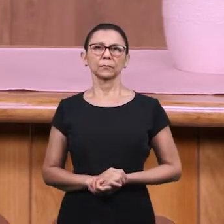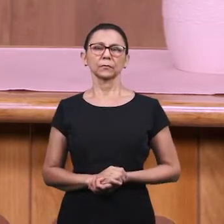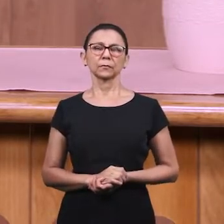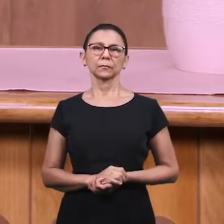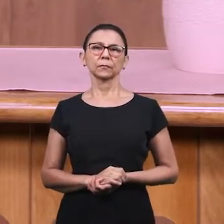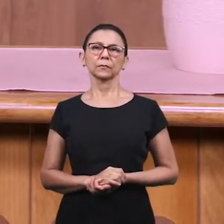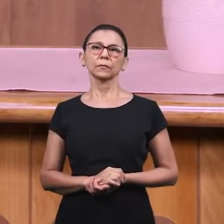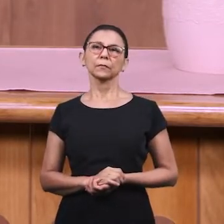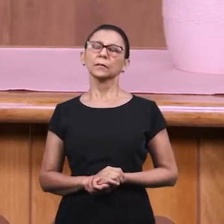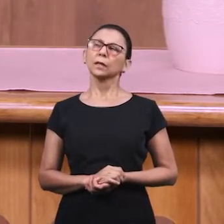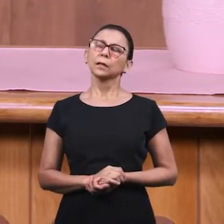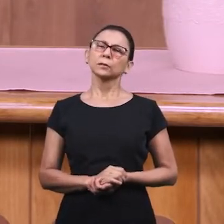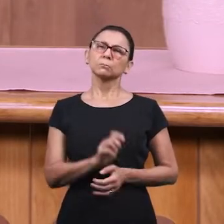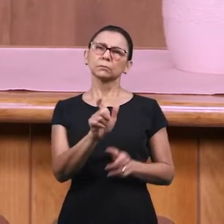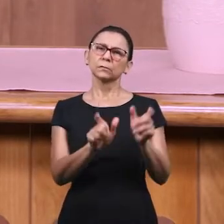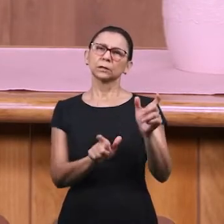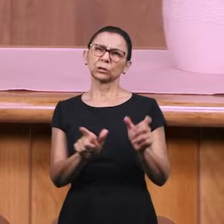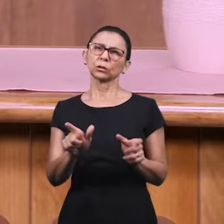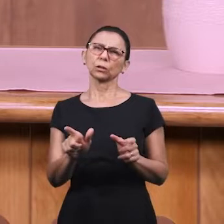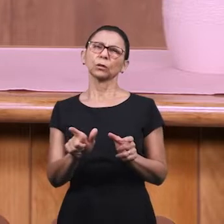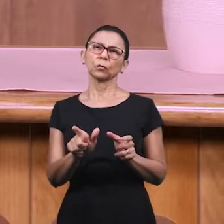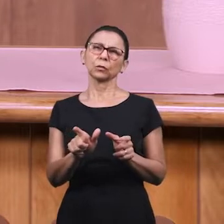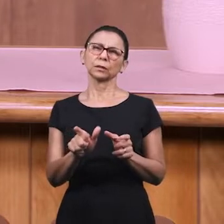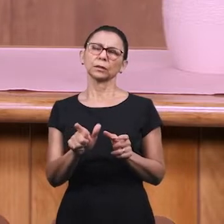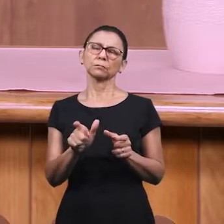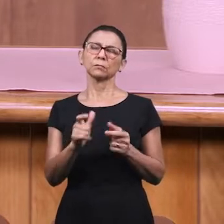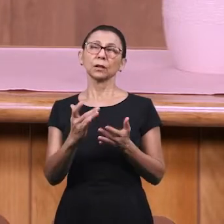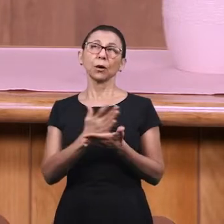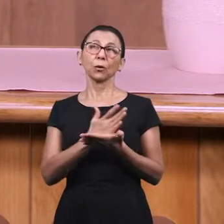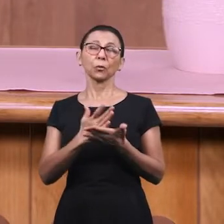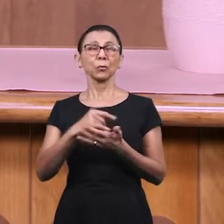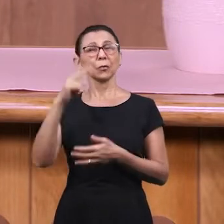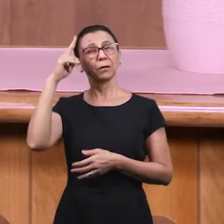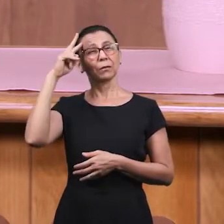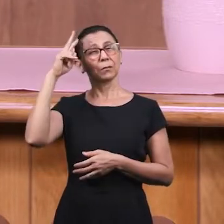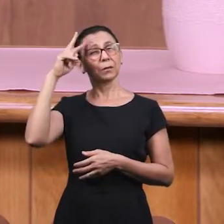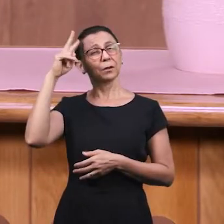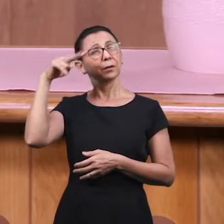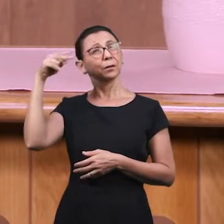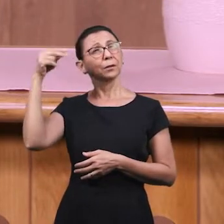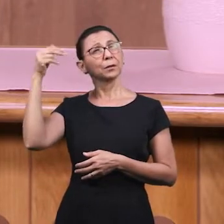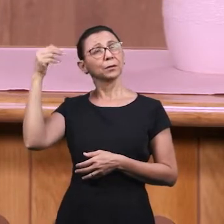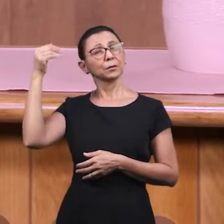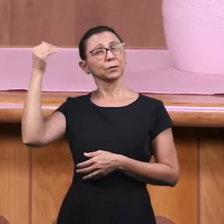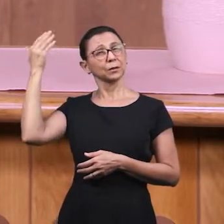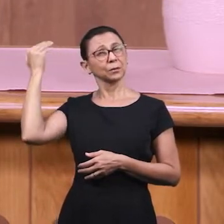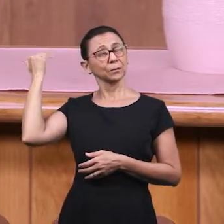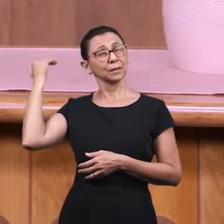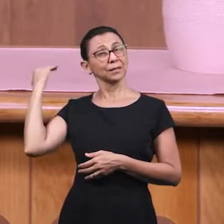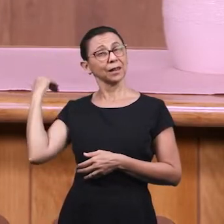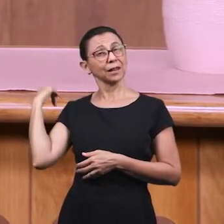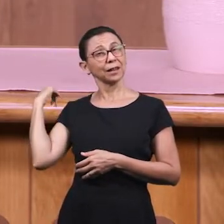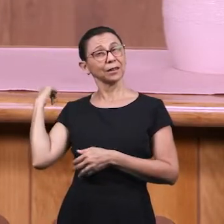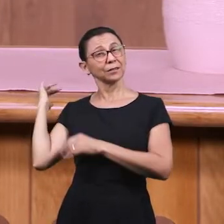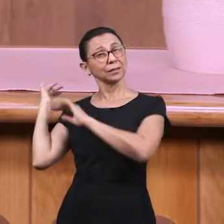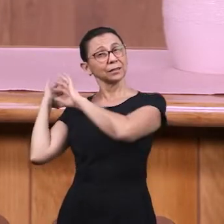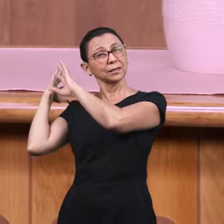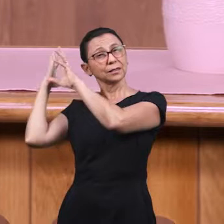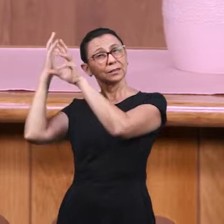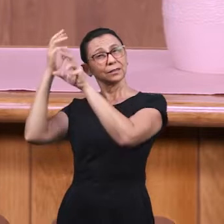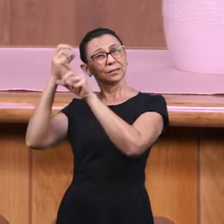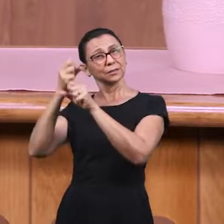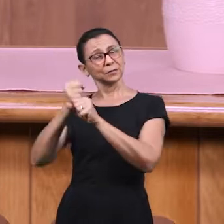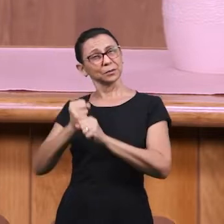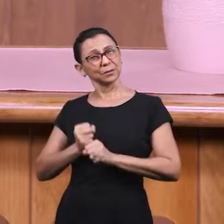некоторые, вспоминая о том моменте, о тех откровениях, и я хотел